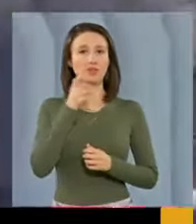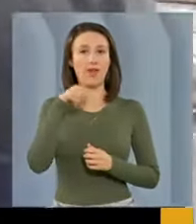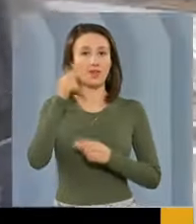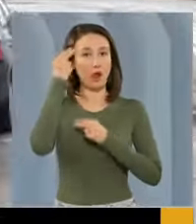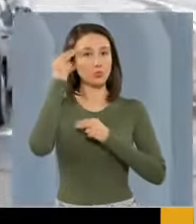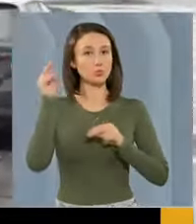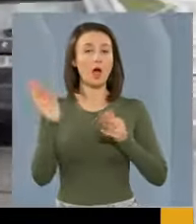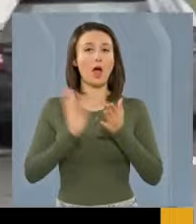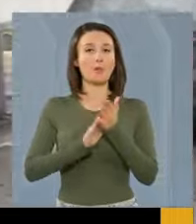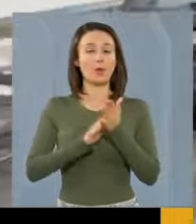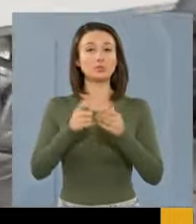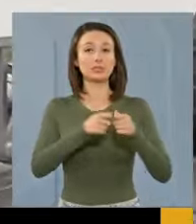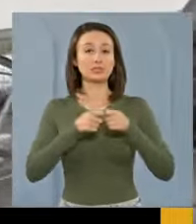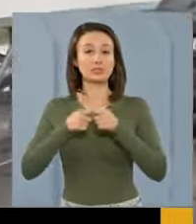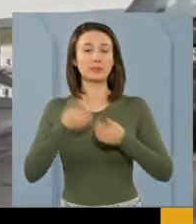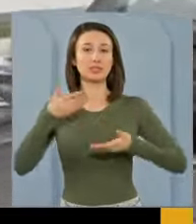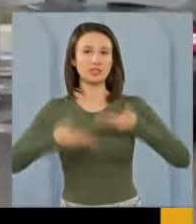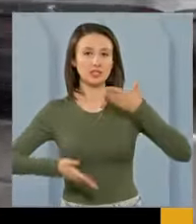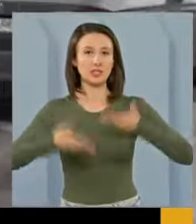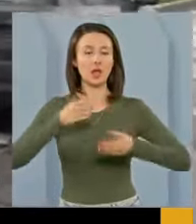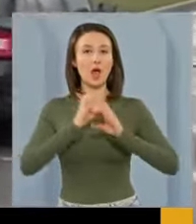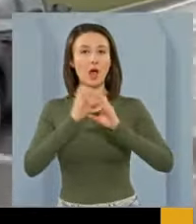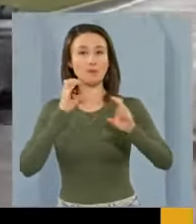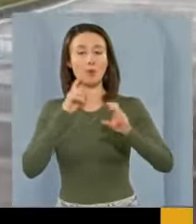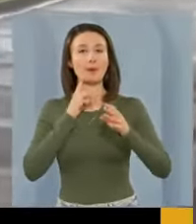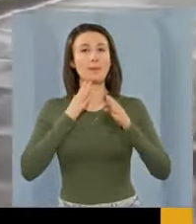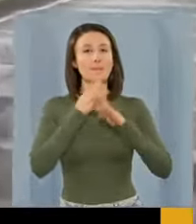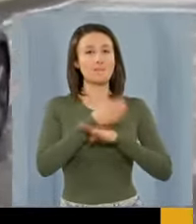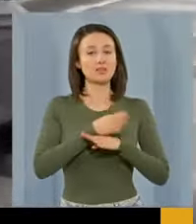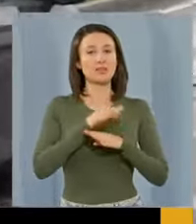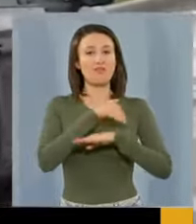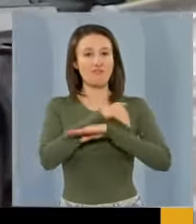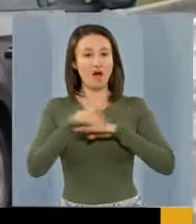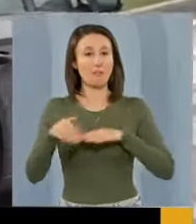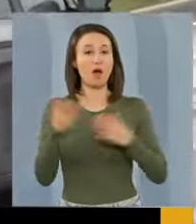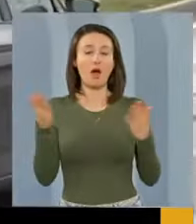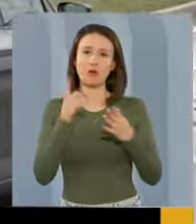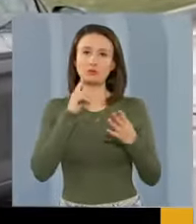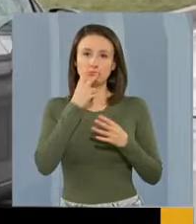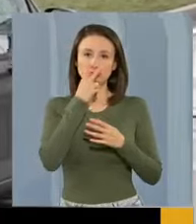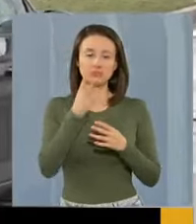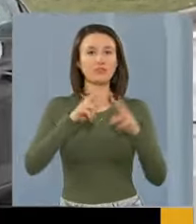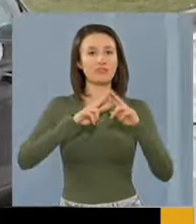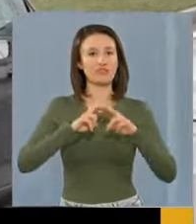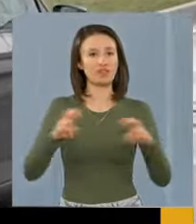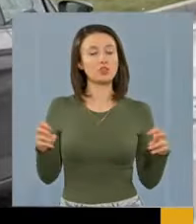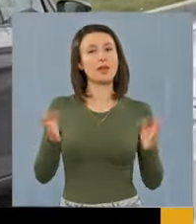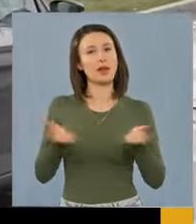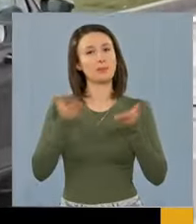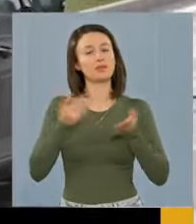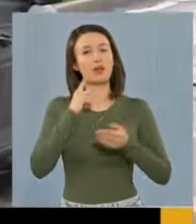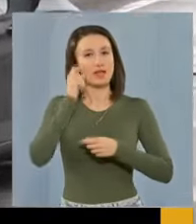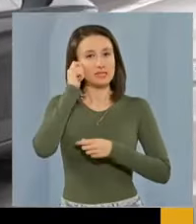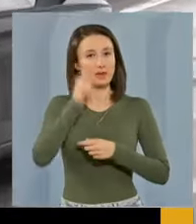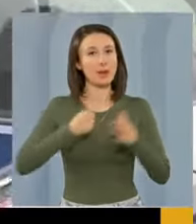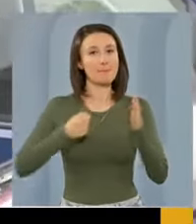anunța implementarea unui sistem de cântărire a camioanelor din mers la Vama Nădlac 2, care era menit să verifice rapid respectarea